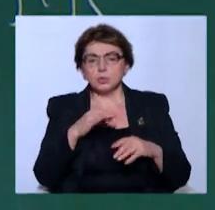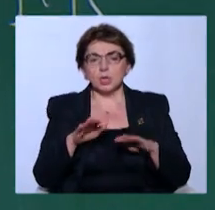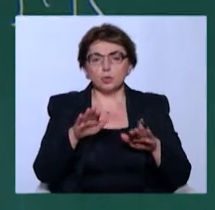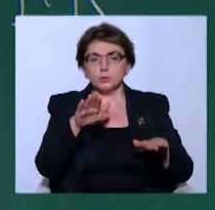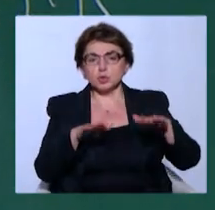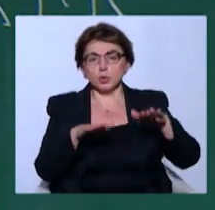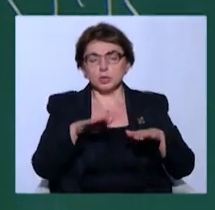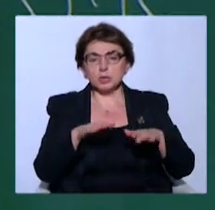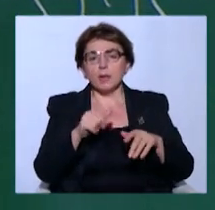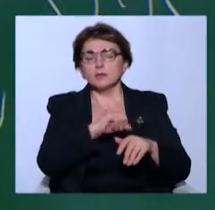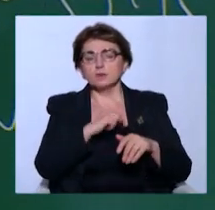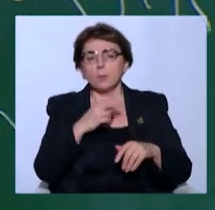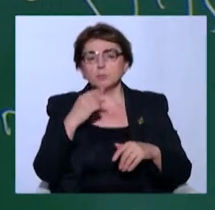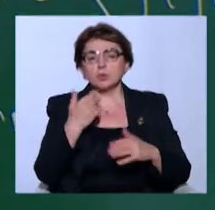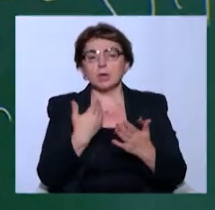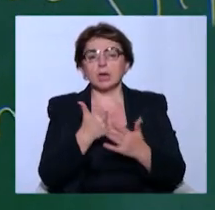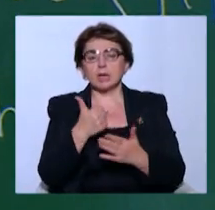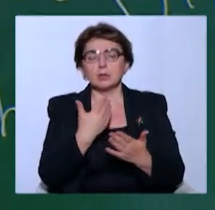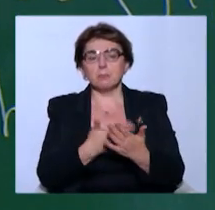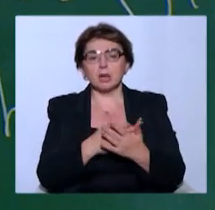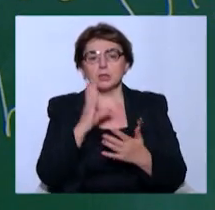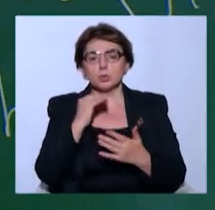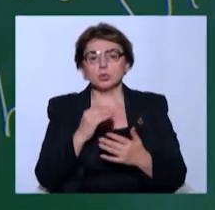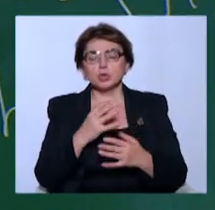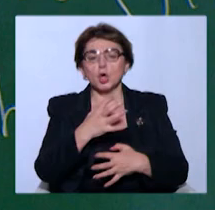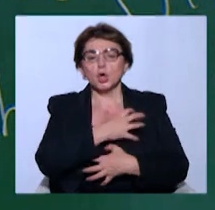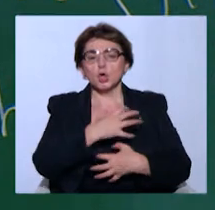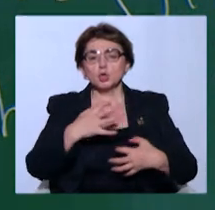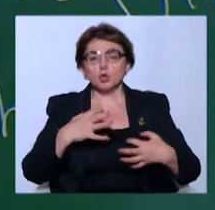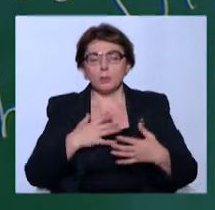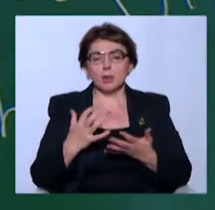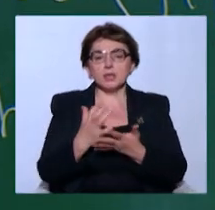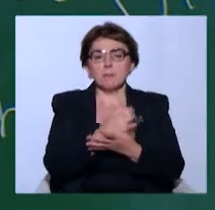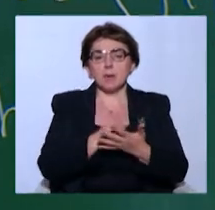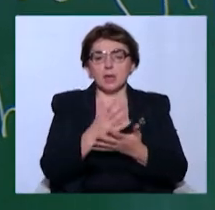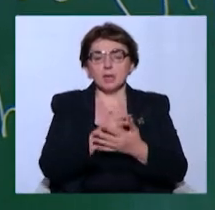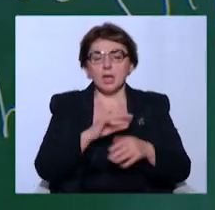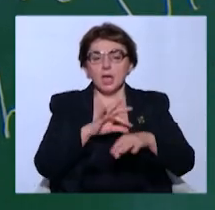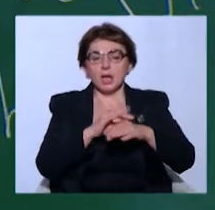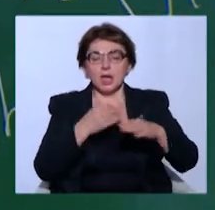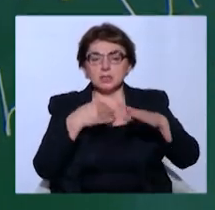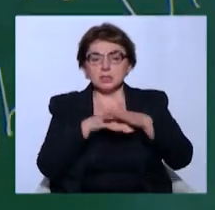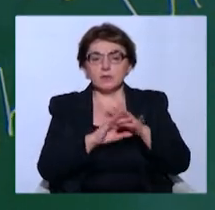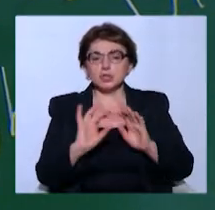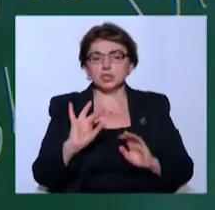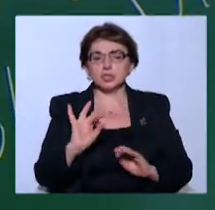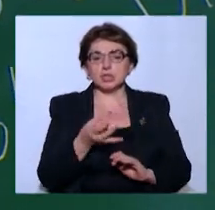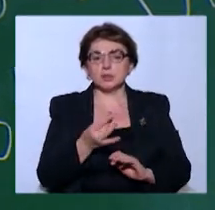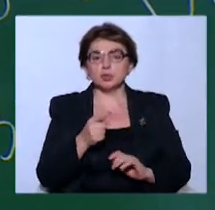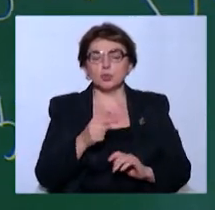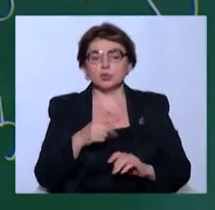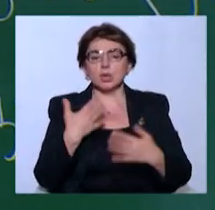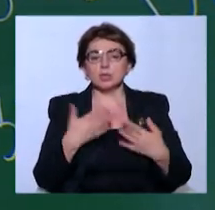მდგომარეობაში გადასვლა. ჩვენ ზომიერ სარტყელში ვცხოვრობთ და ზაფხულში წლის ნახევარი პერიოდი,